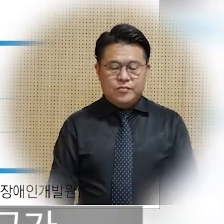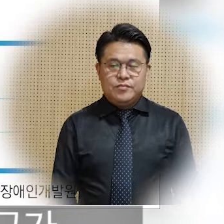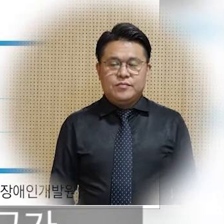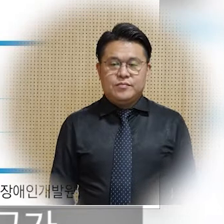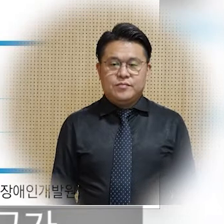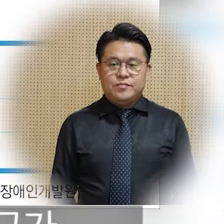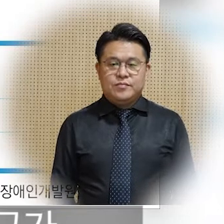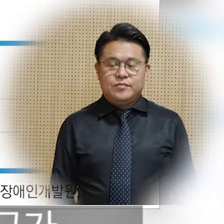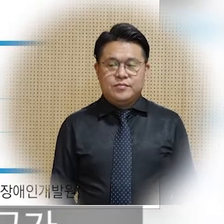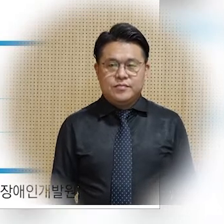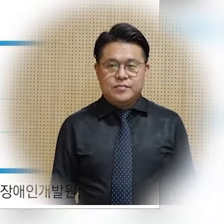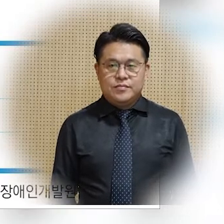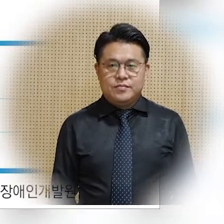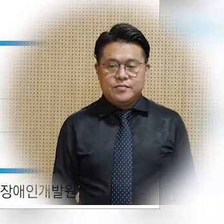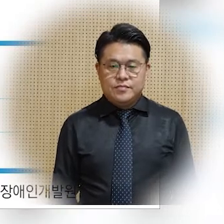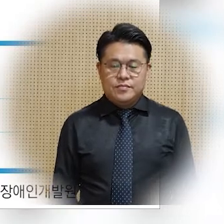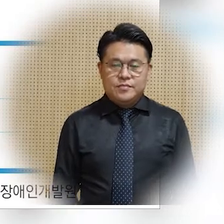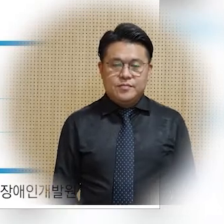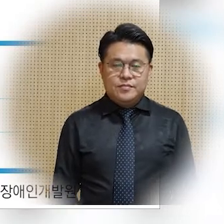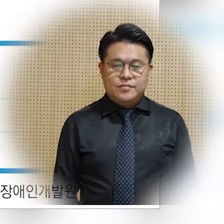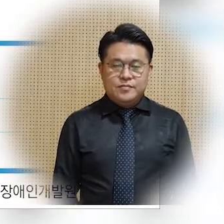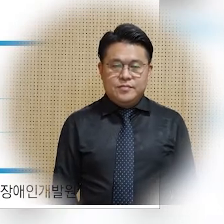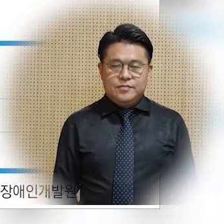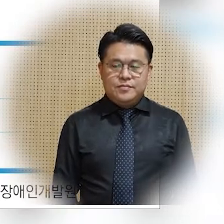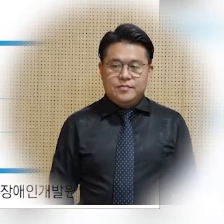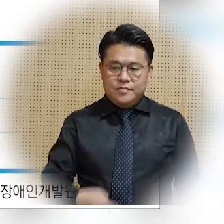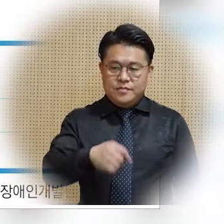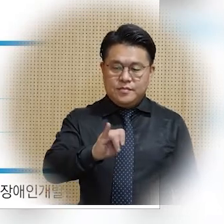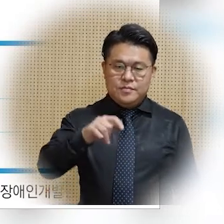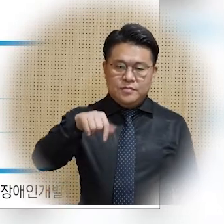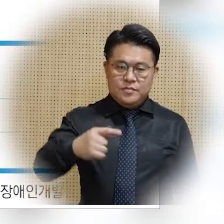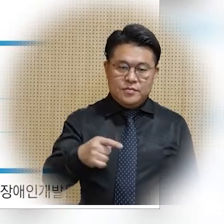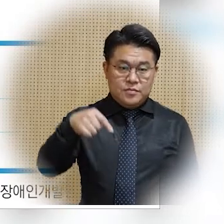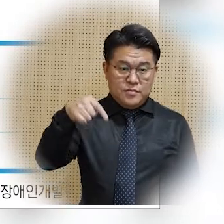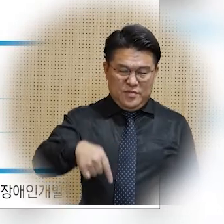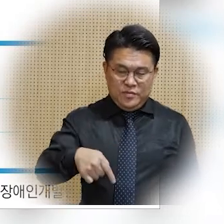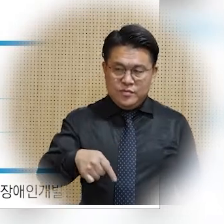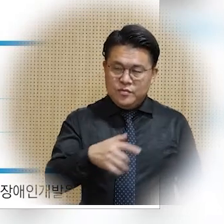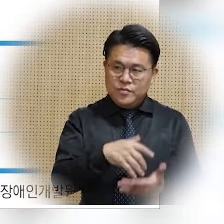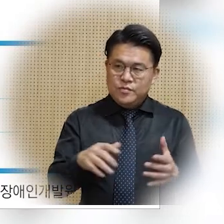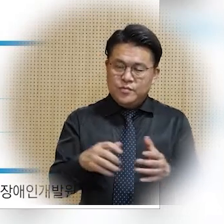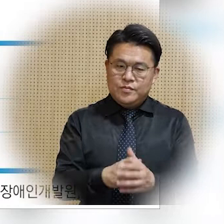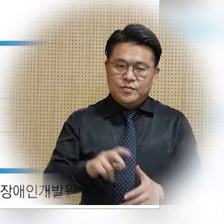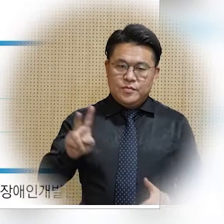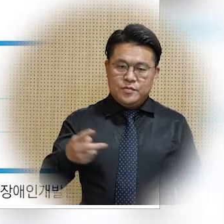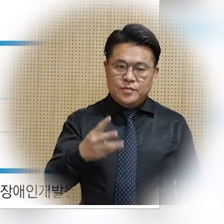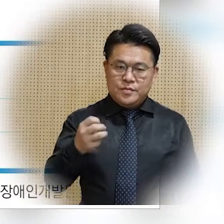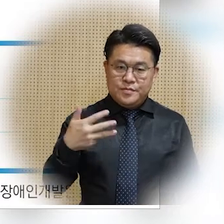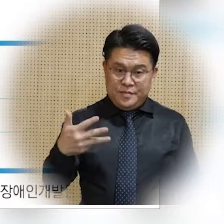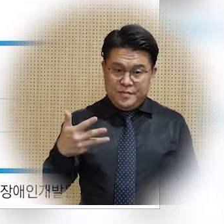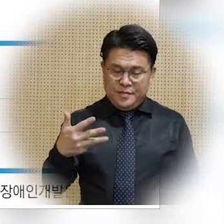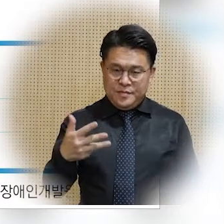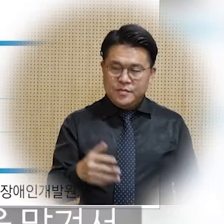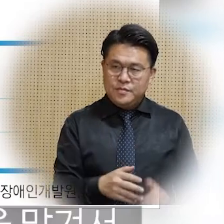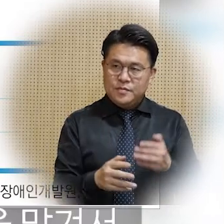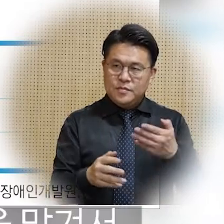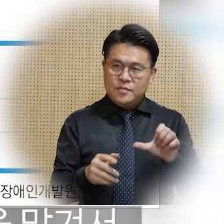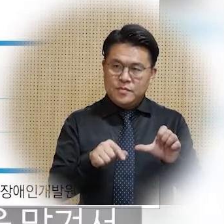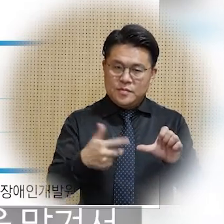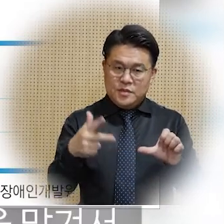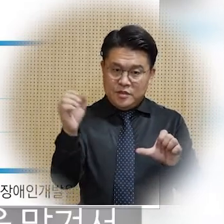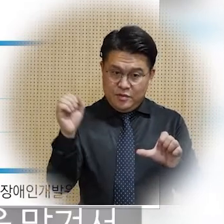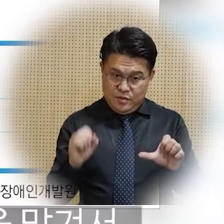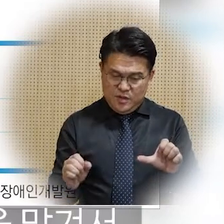걸 보실 수 있을 것 같습니다. 시군구가 238개 기관으로 45.7%에 해당되는 비율로 나와 있고요.